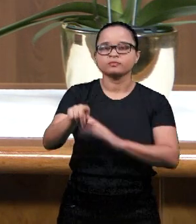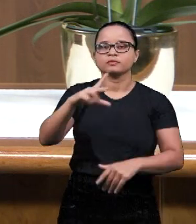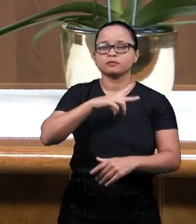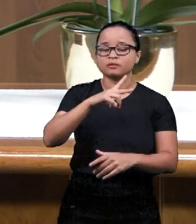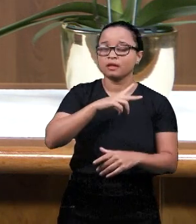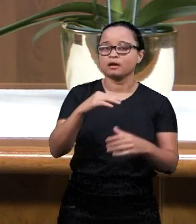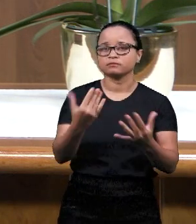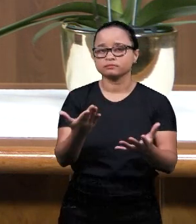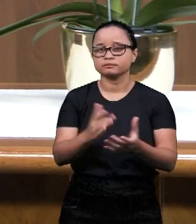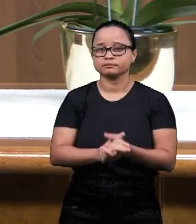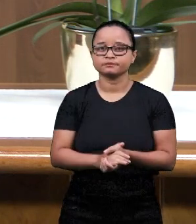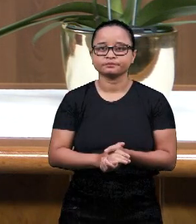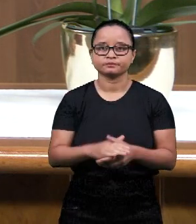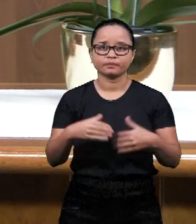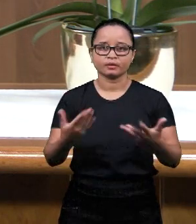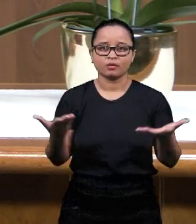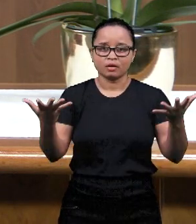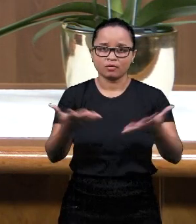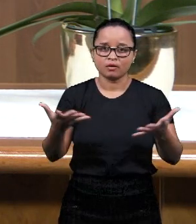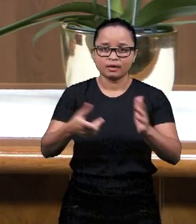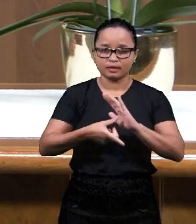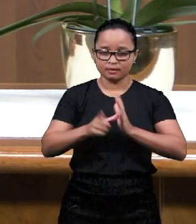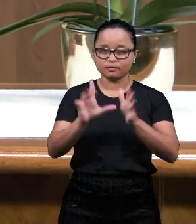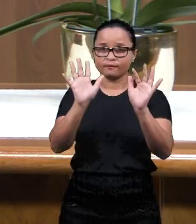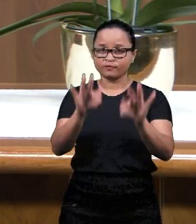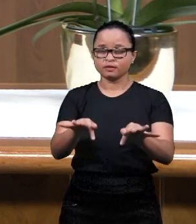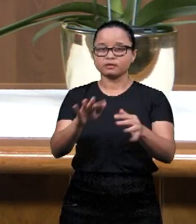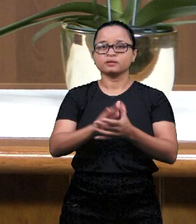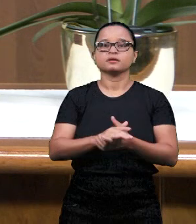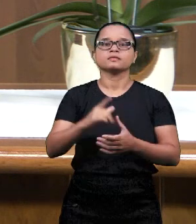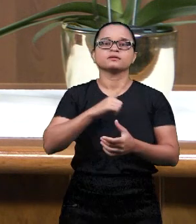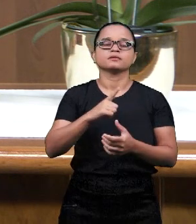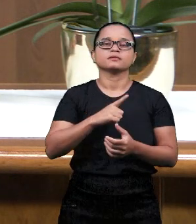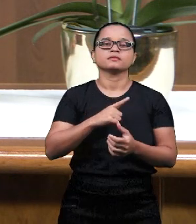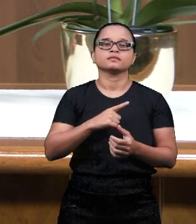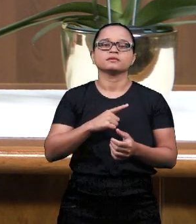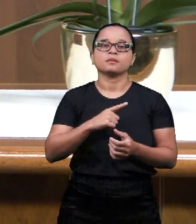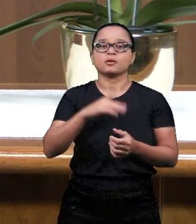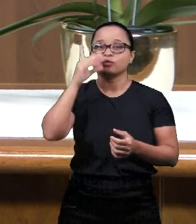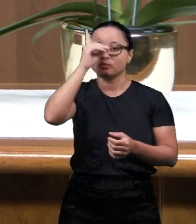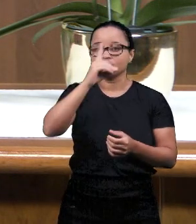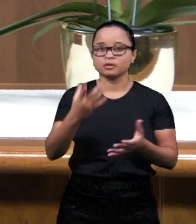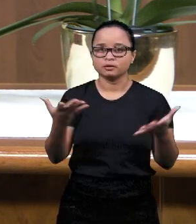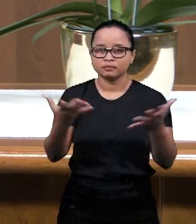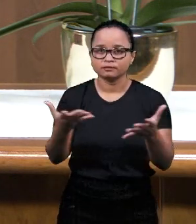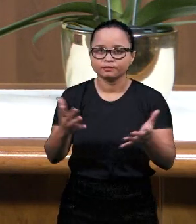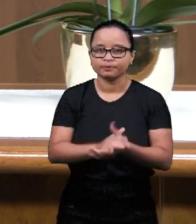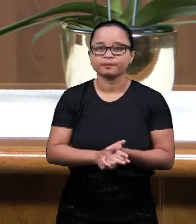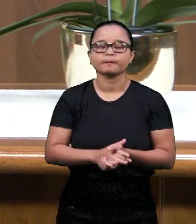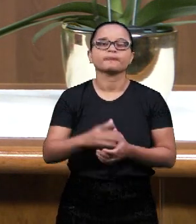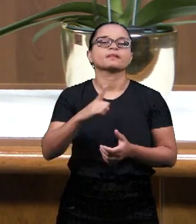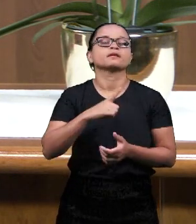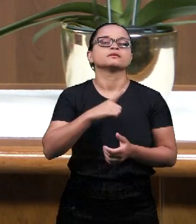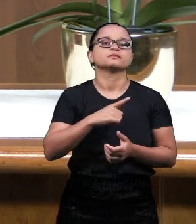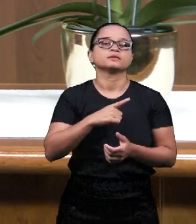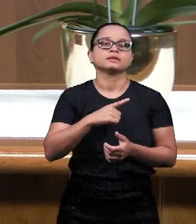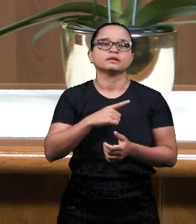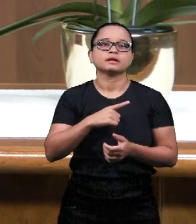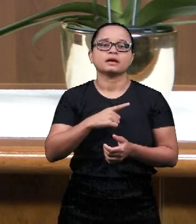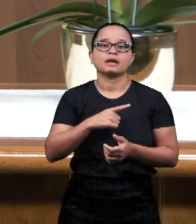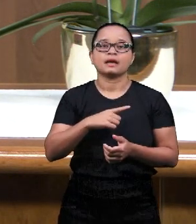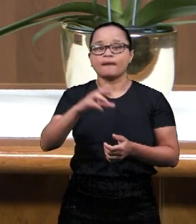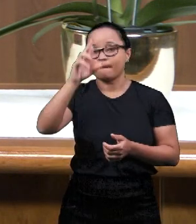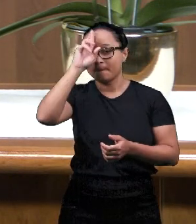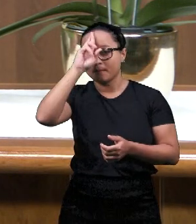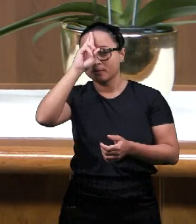Amen. Donc, avant de finir, je vous rappelle la programmation pour ce dimanche au Brésil. À midi